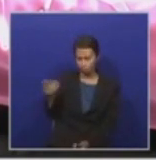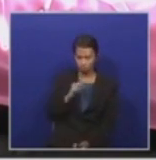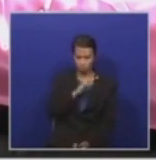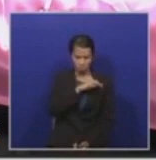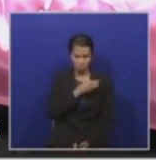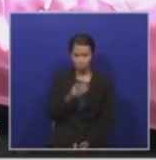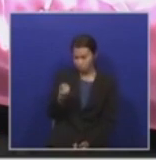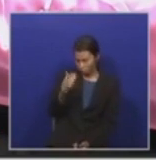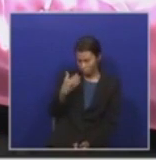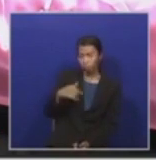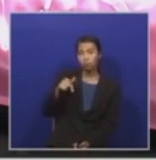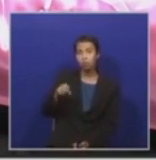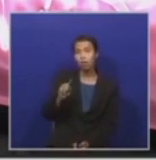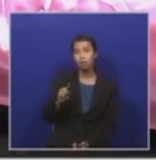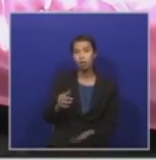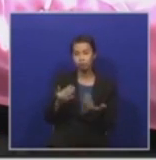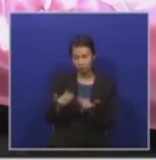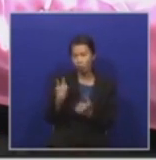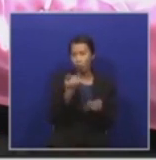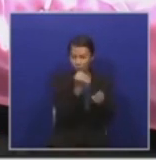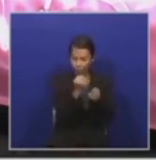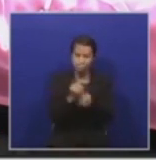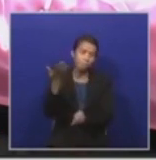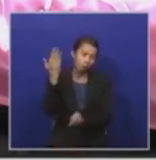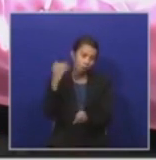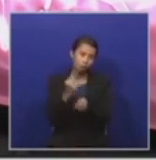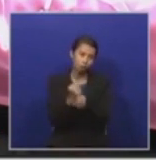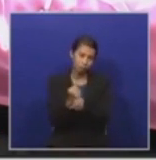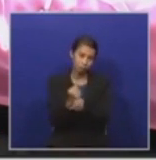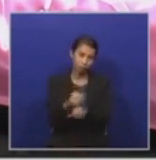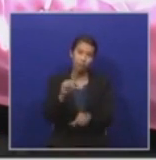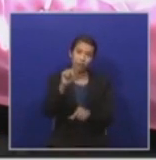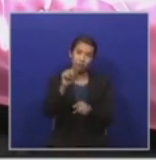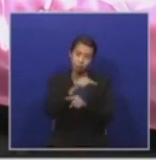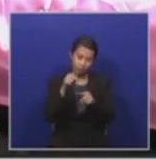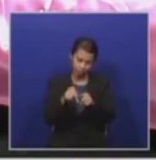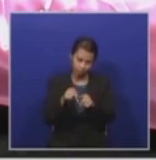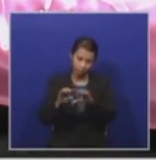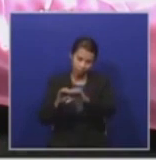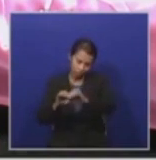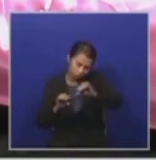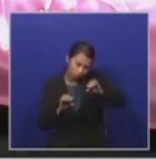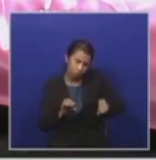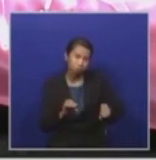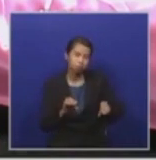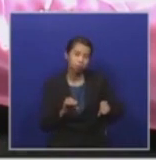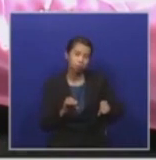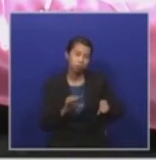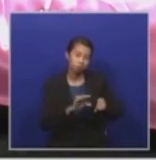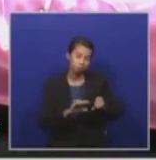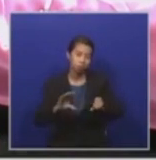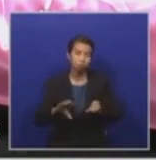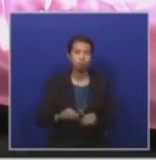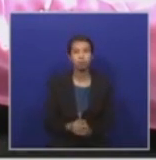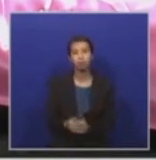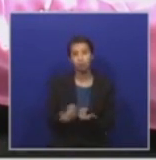นครับว่าสภาผู้แทนราษฎรก็ทำกันมาเยอะตัด 20% ครับแล้วคืนกลับไปโดยเอามาเกลี่ยดูท่านประธานครับ